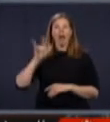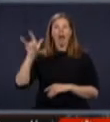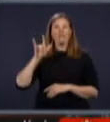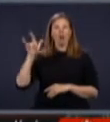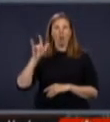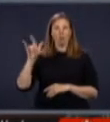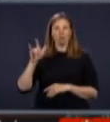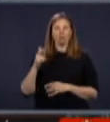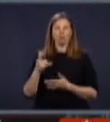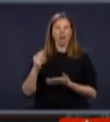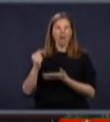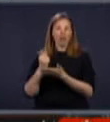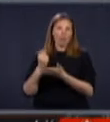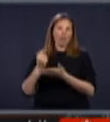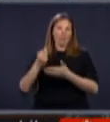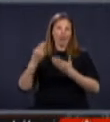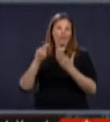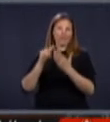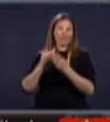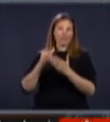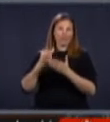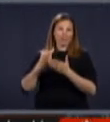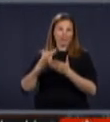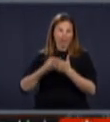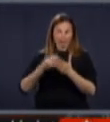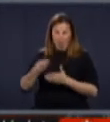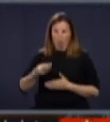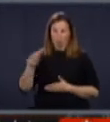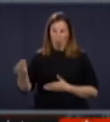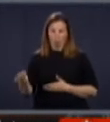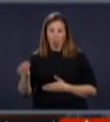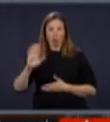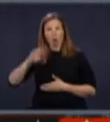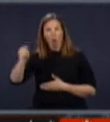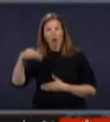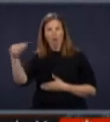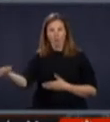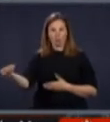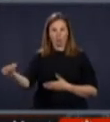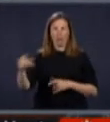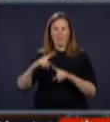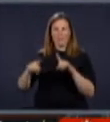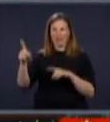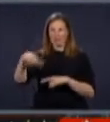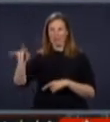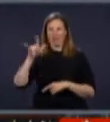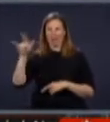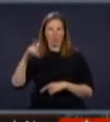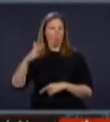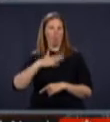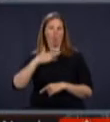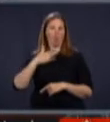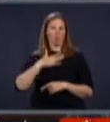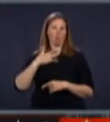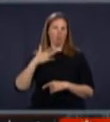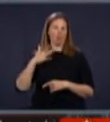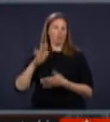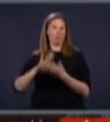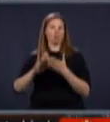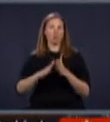que de leur redonner leur argent. On parle de milliards de dollars qui appartiennent, disait-on, aux consommateurs. La légalité de ça,